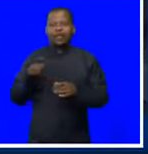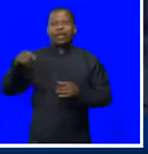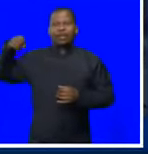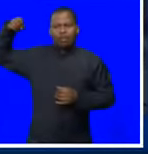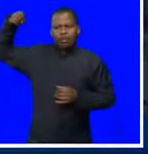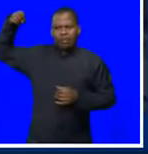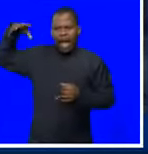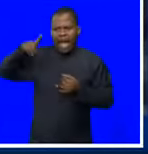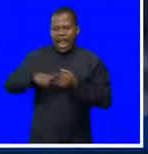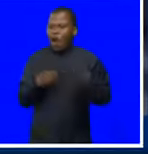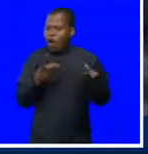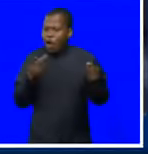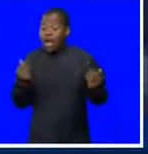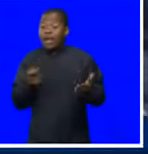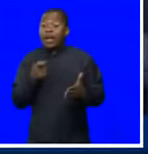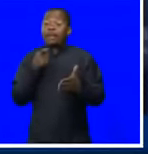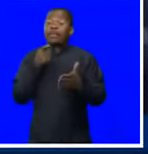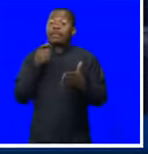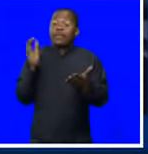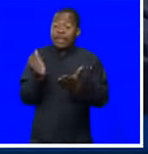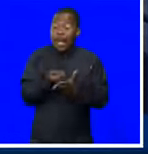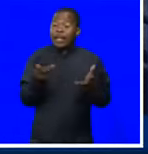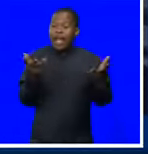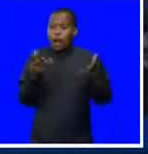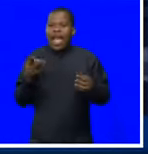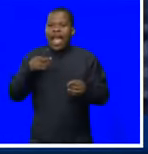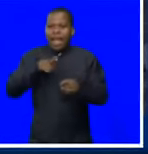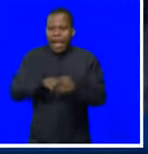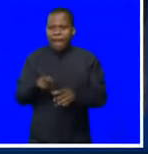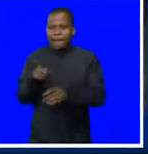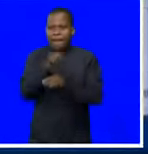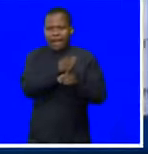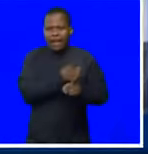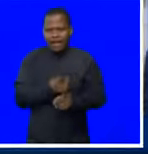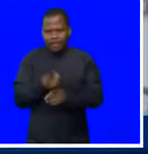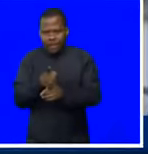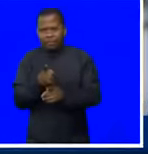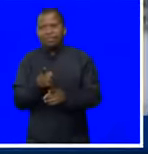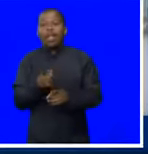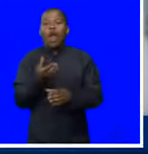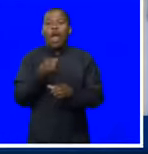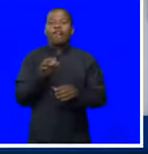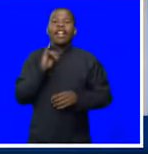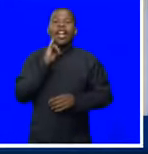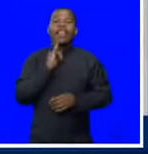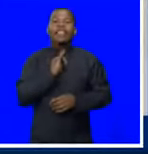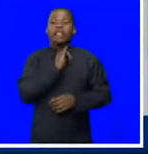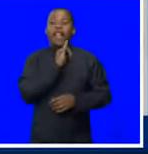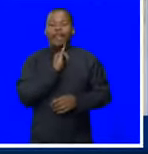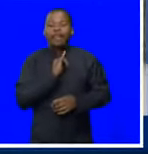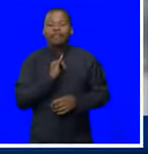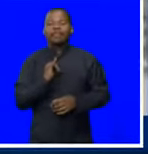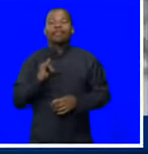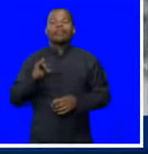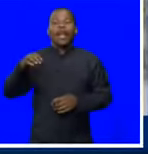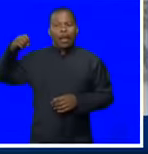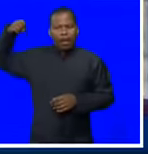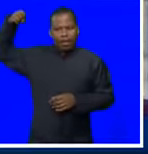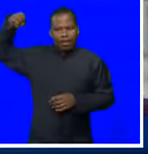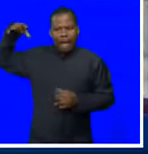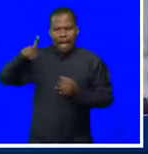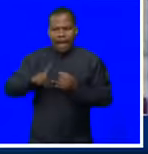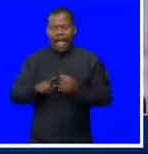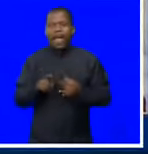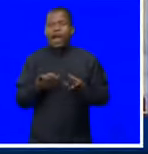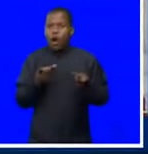East utitsekile nakhona Tindzaba ta oil Tindzaba ta gesi lapha eveni laseIsrael. Loku kenyalo mengameli weUAE